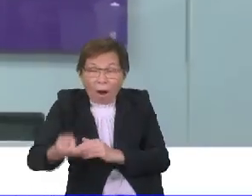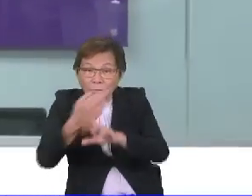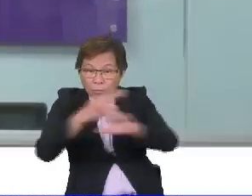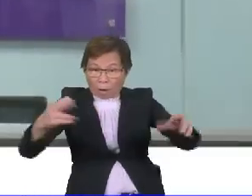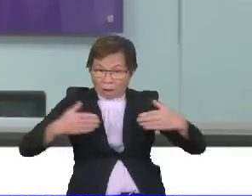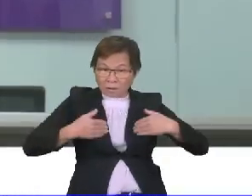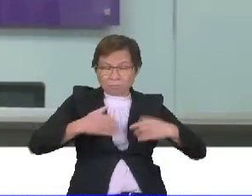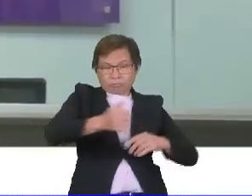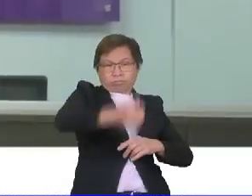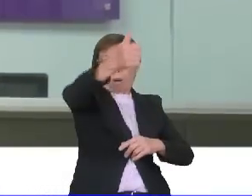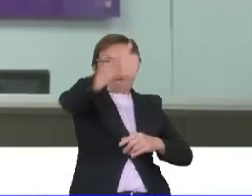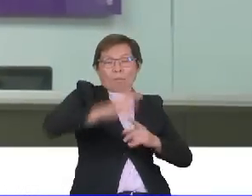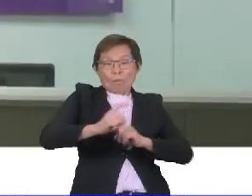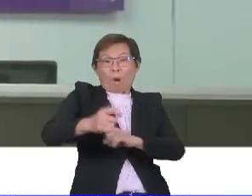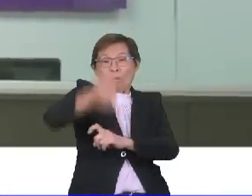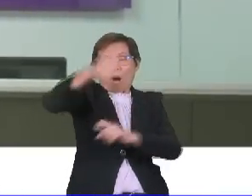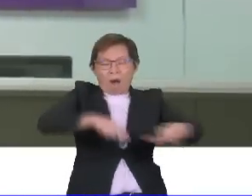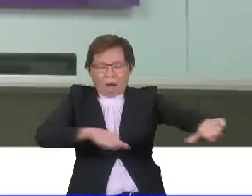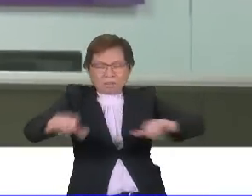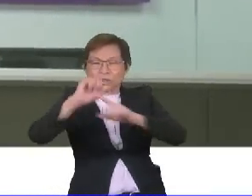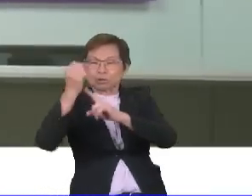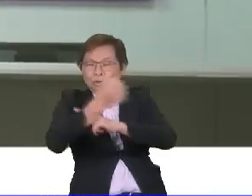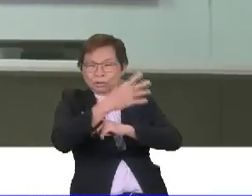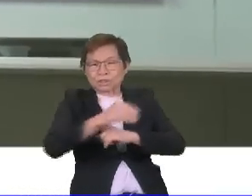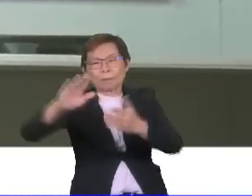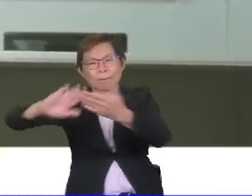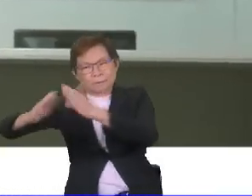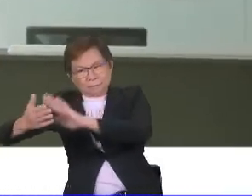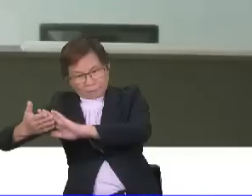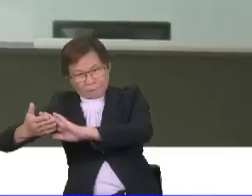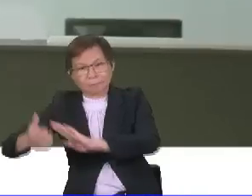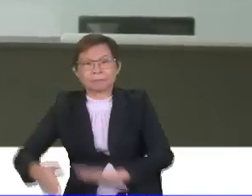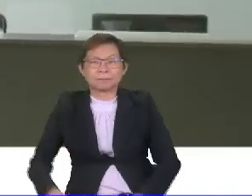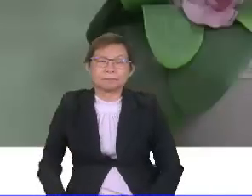diberi keutamaan kepada activity social dan kemasyarakatan